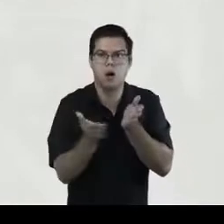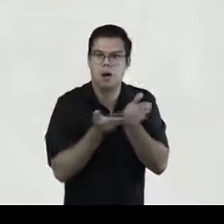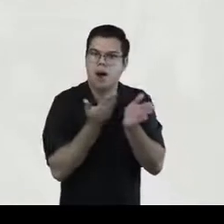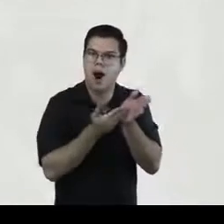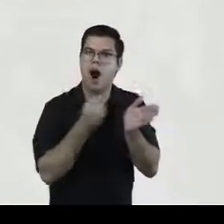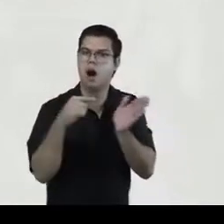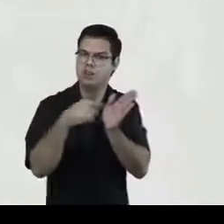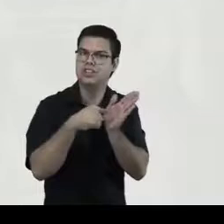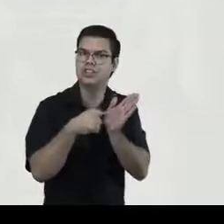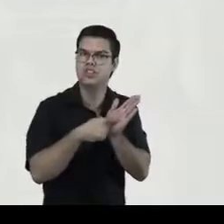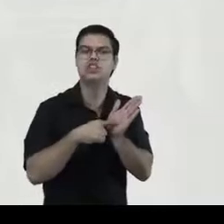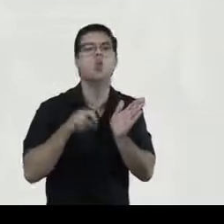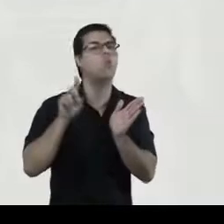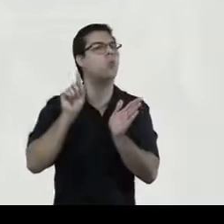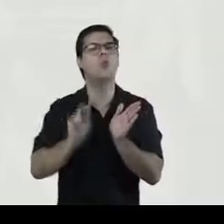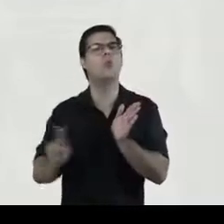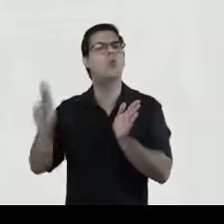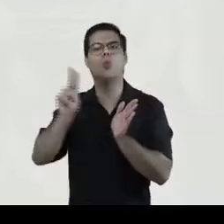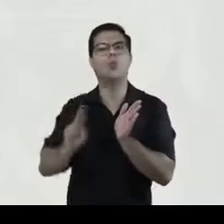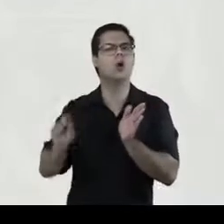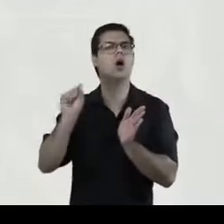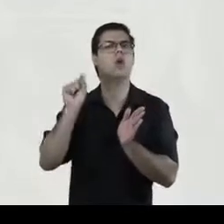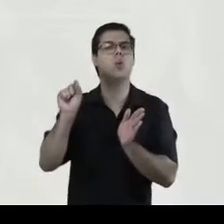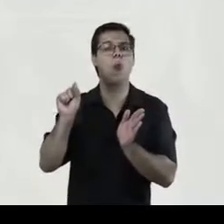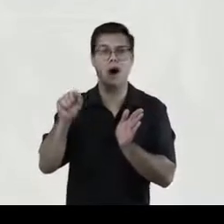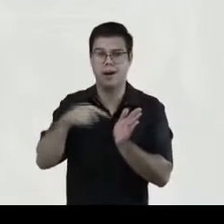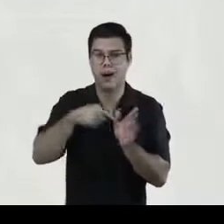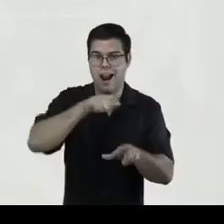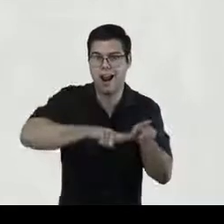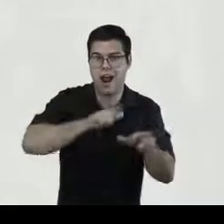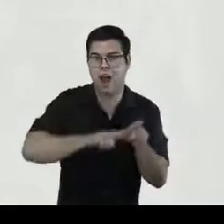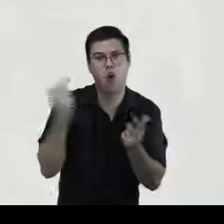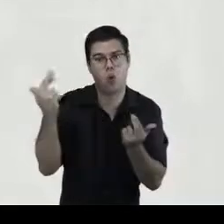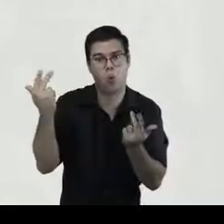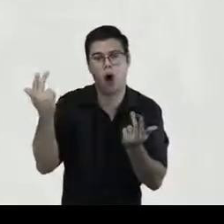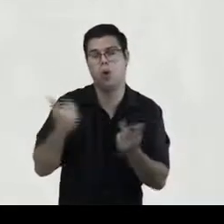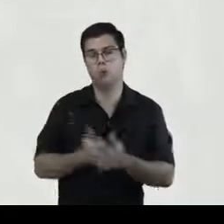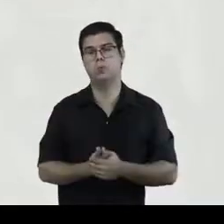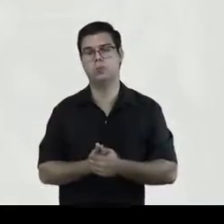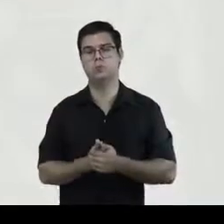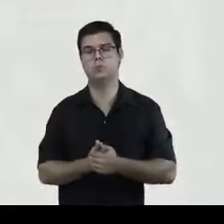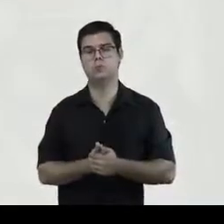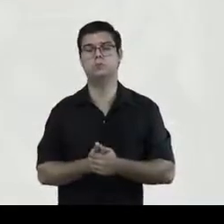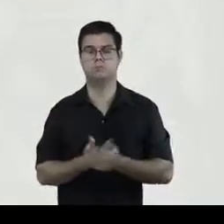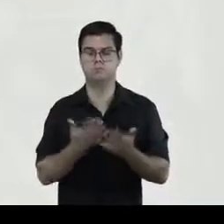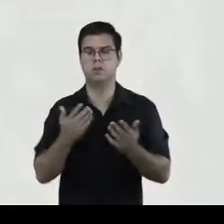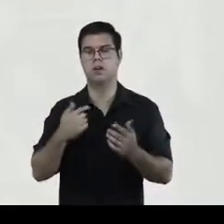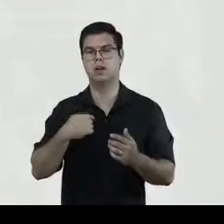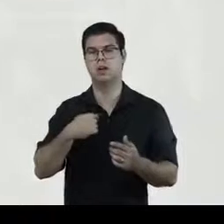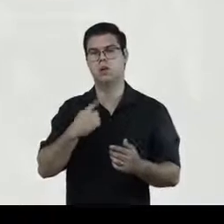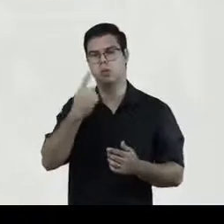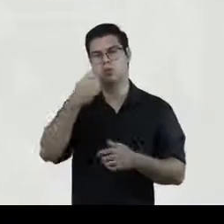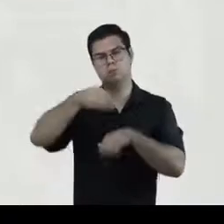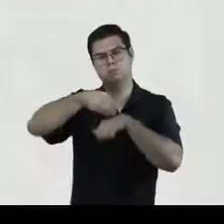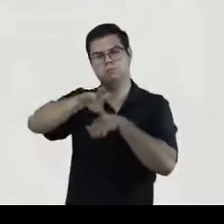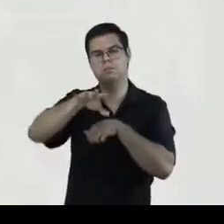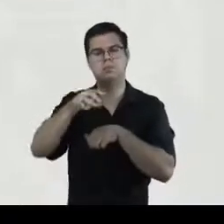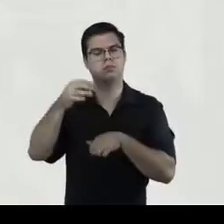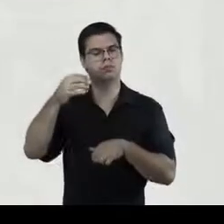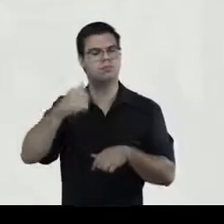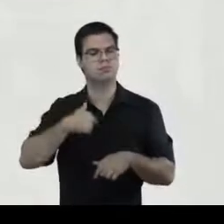angefertigt. Nur eine Anmerkung hier, weil Hebräisch und Griechisch auf der Folie auftauchen,